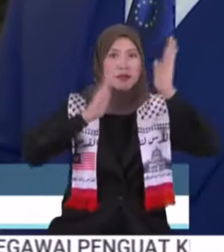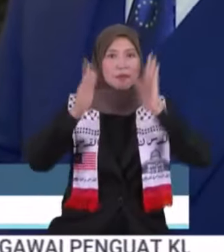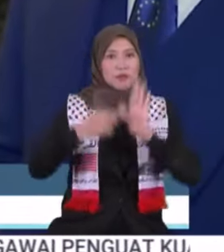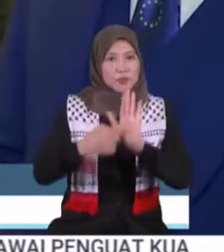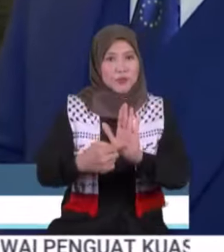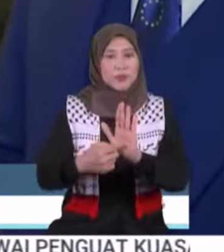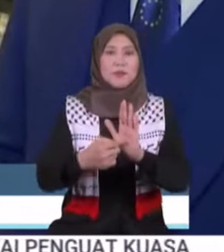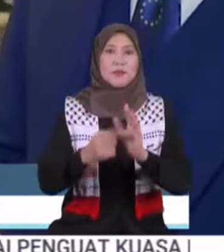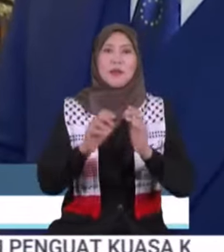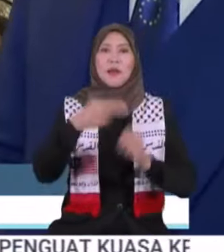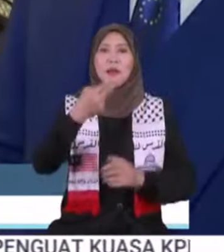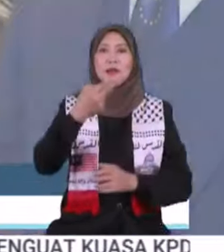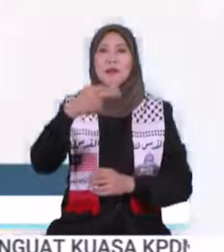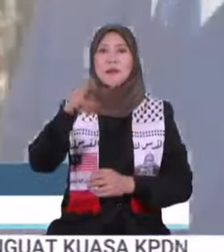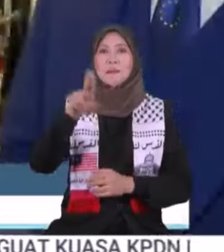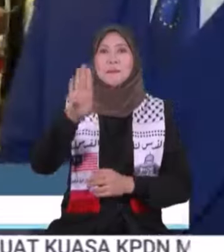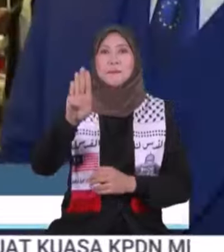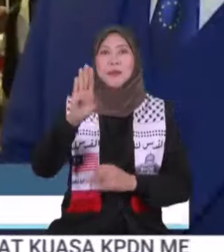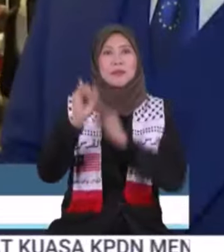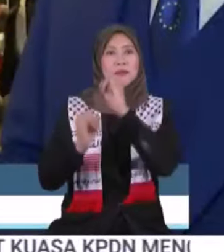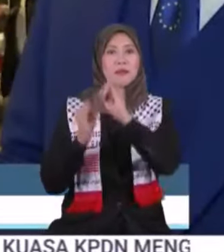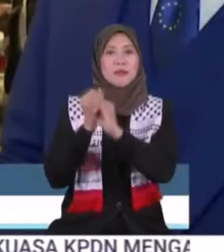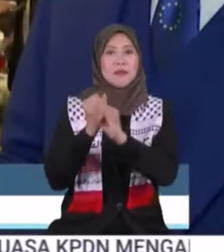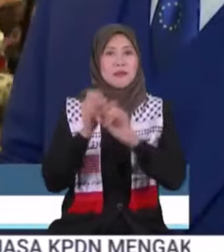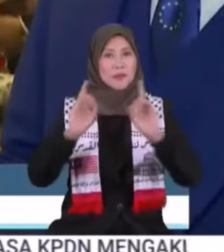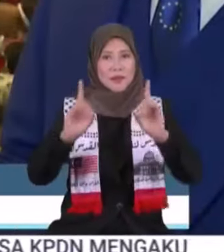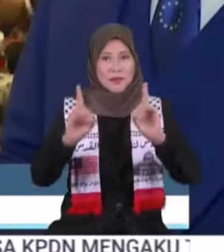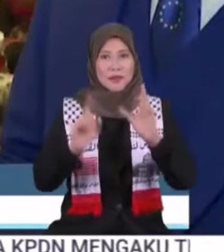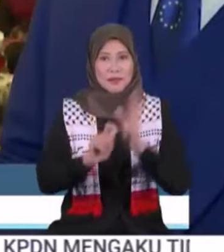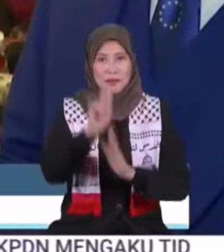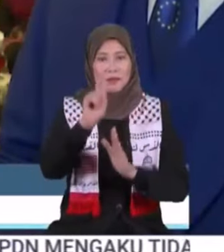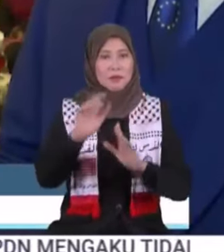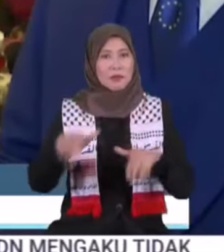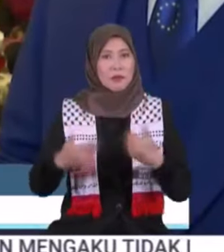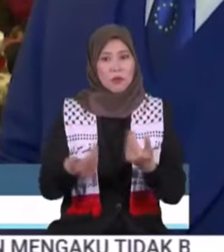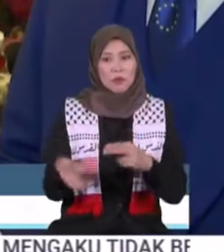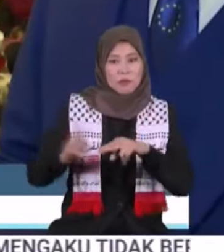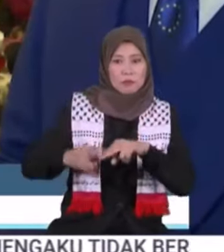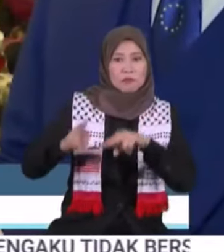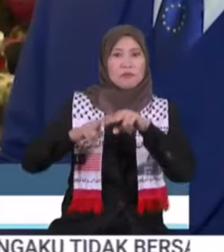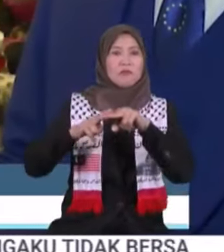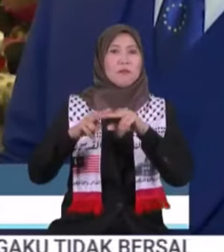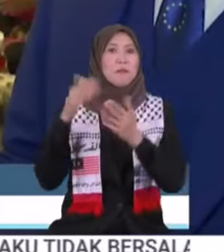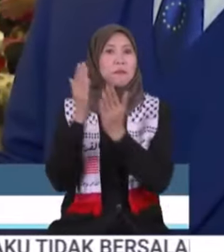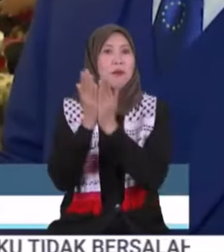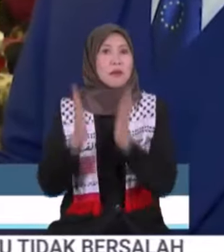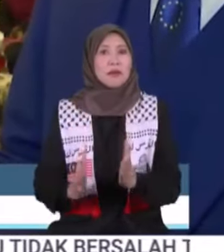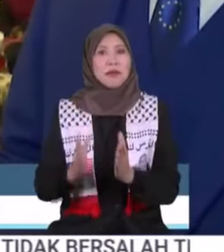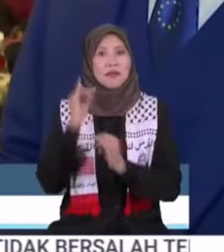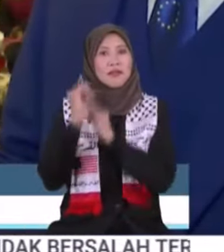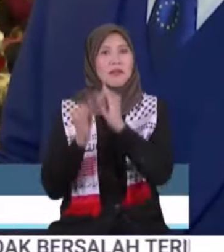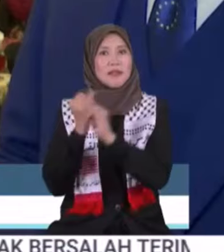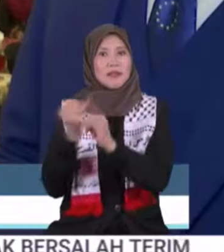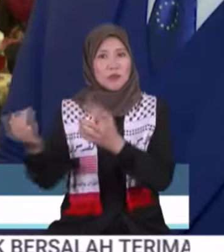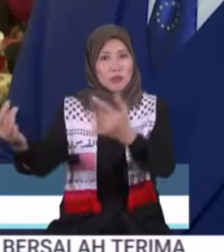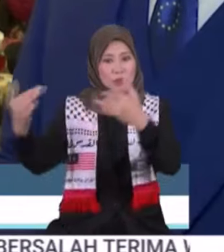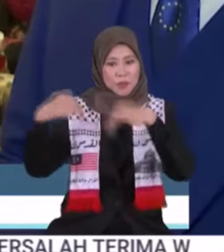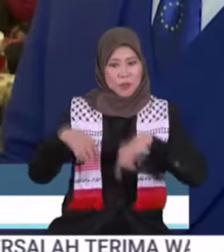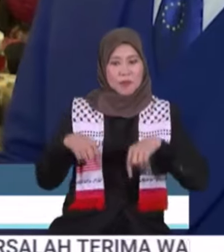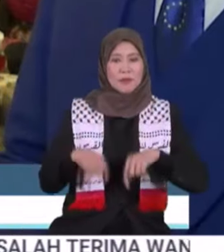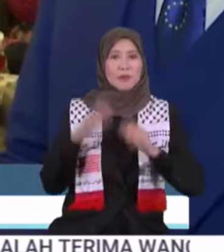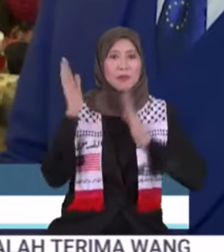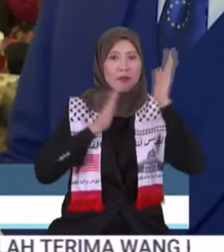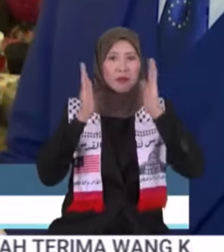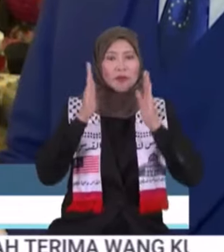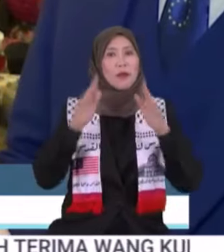hub antarabangsa pendidikan tinggi. Terutama bagaimana kita meningkatkan bilangan pelajar antarabangsa di negara ini.